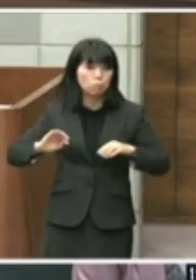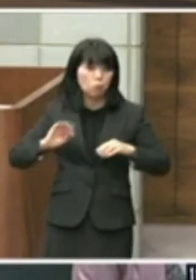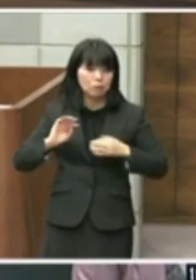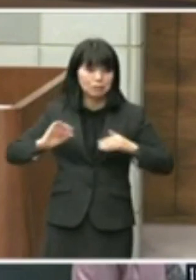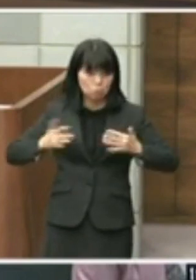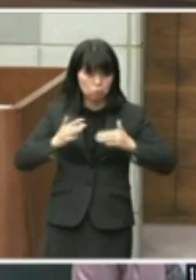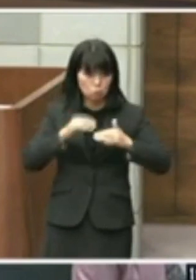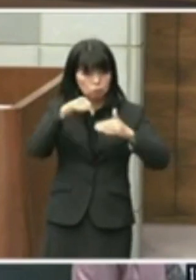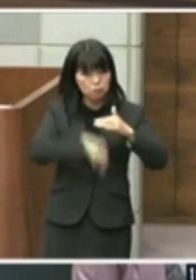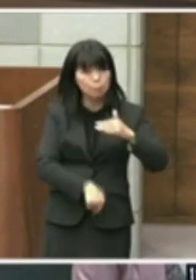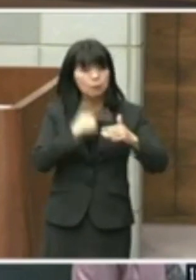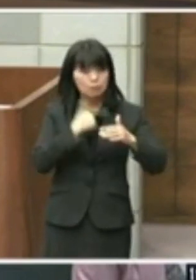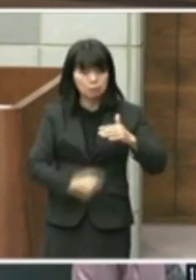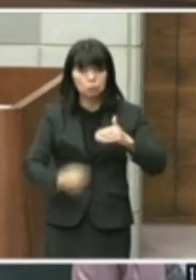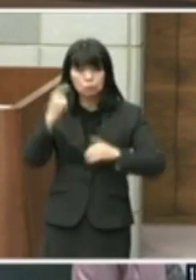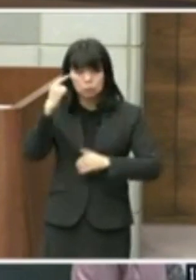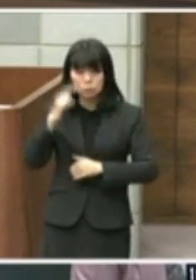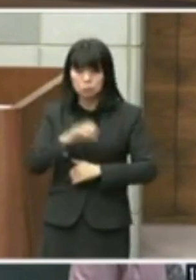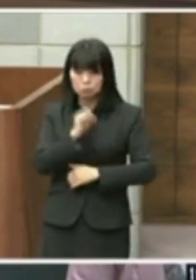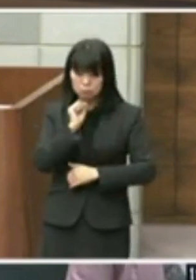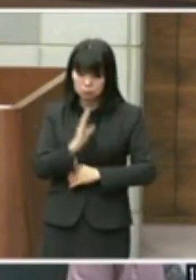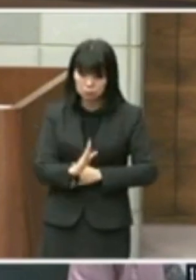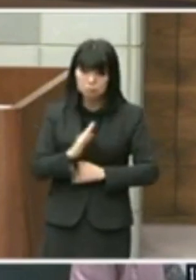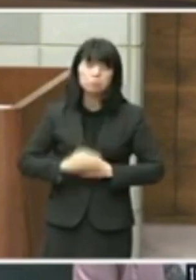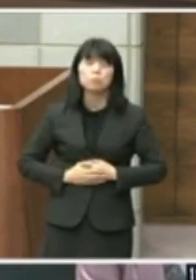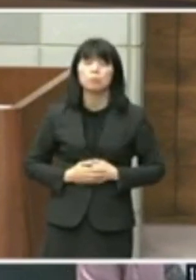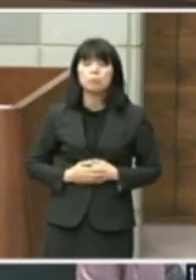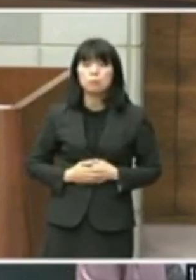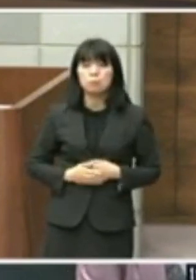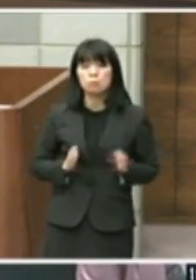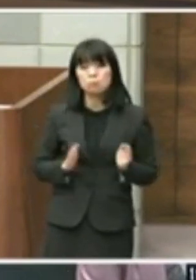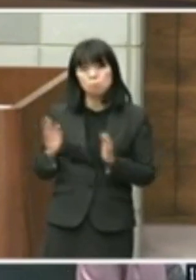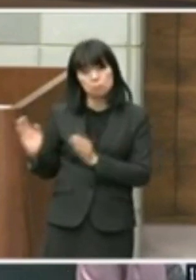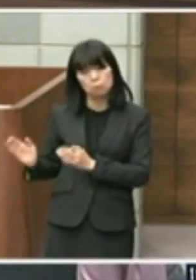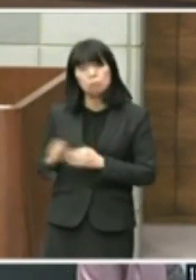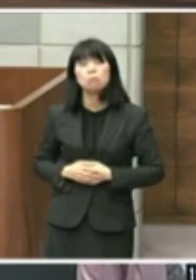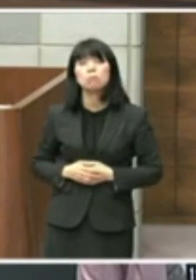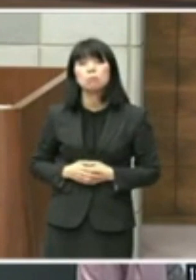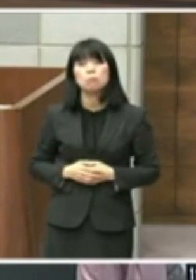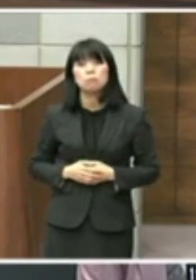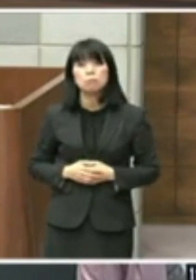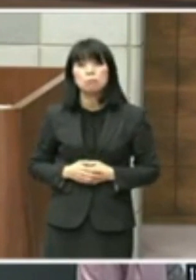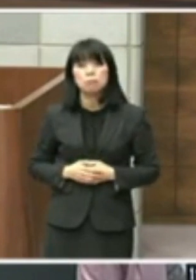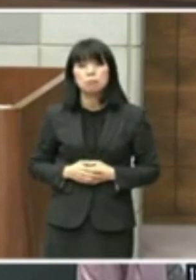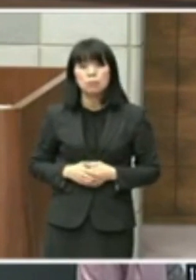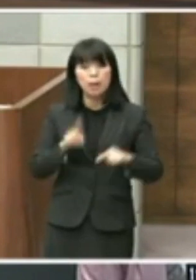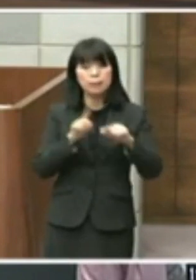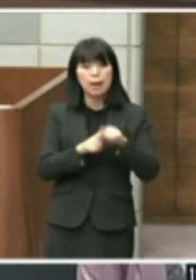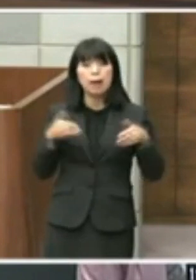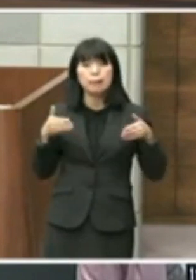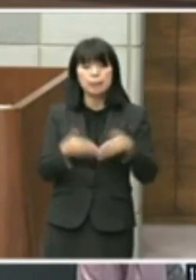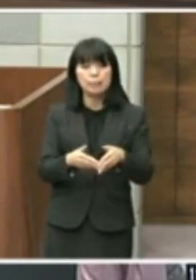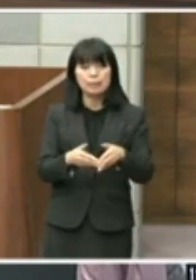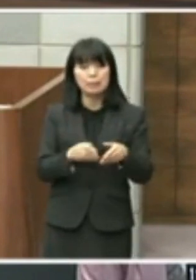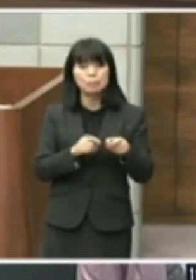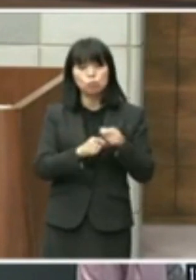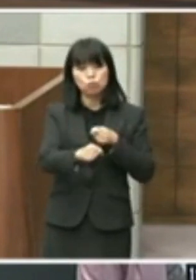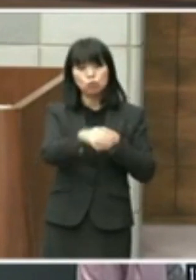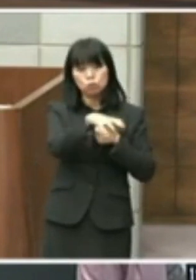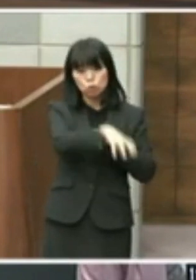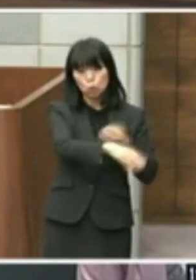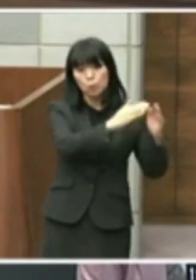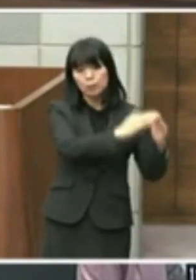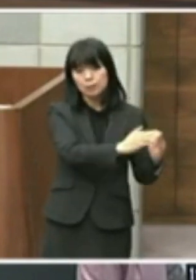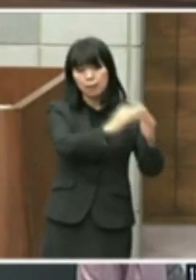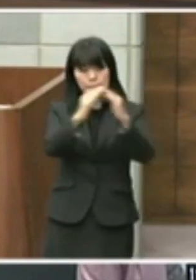深めていきたいというふうに思いますので、よろしくお願いします。で、次にですね、中崎文書の移転の